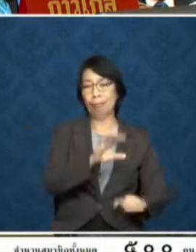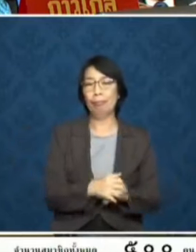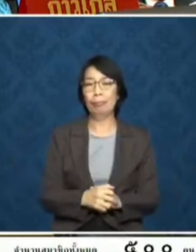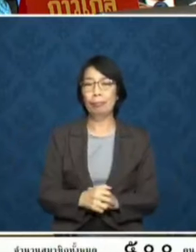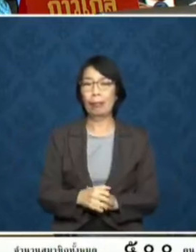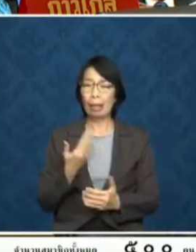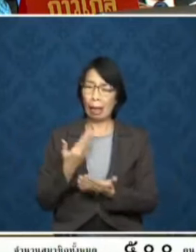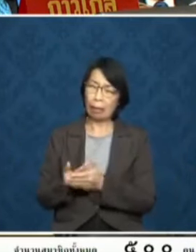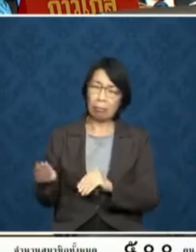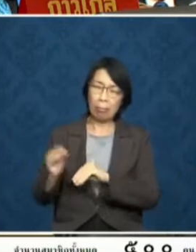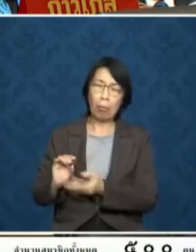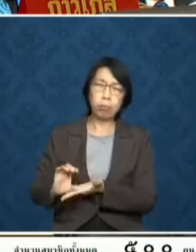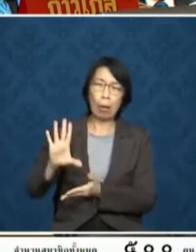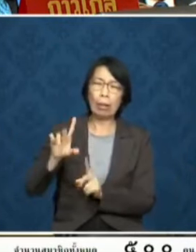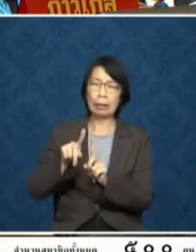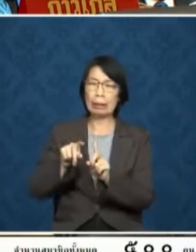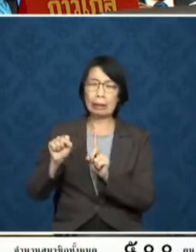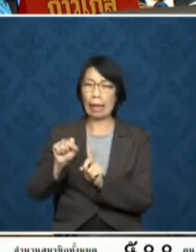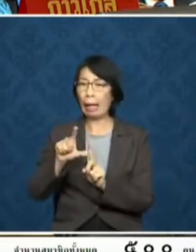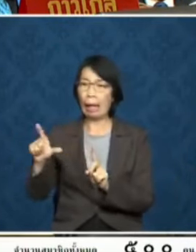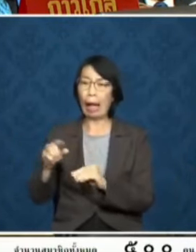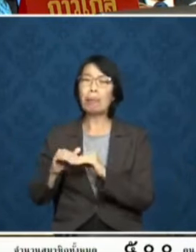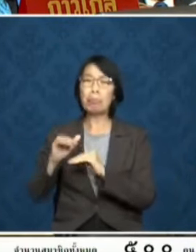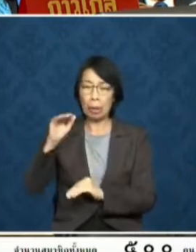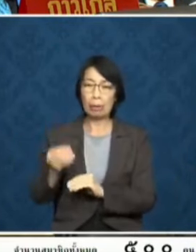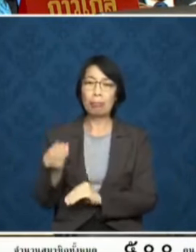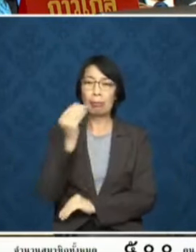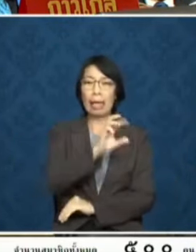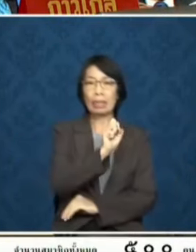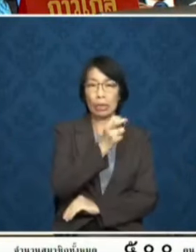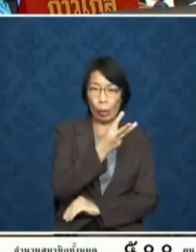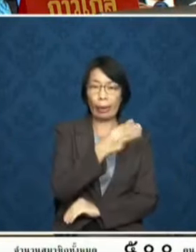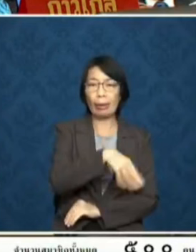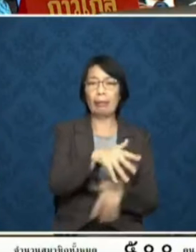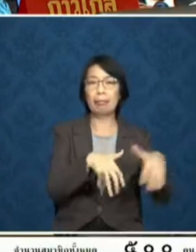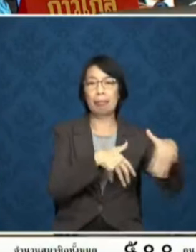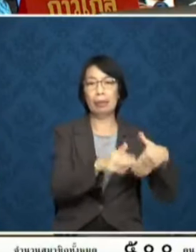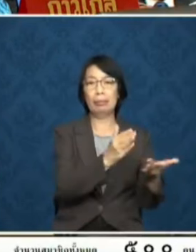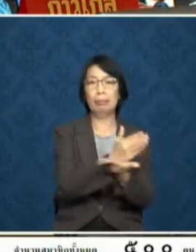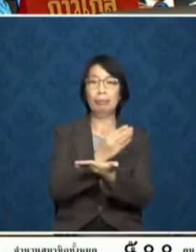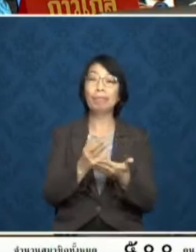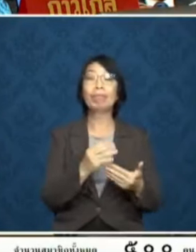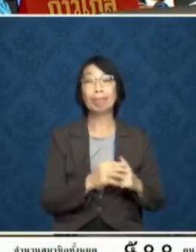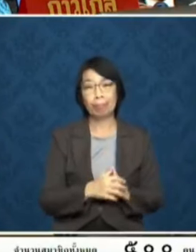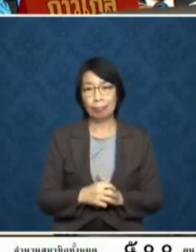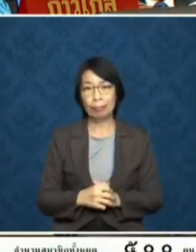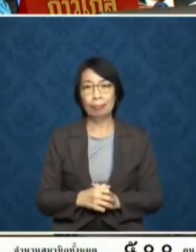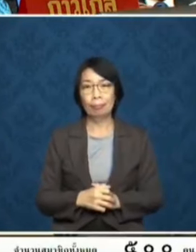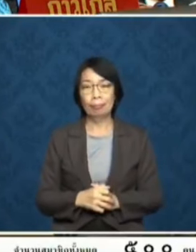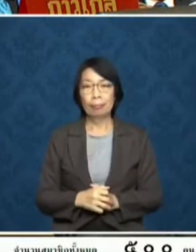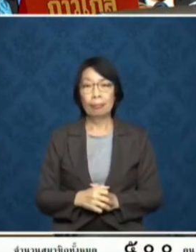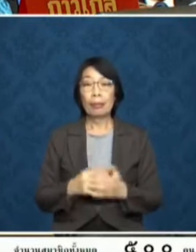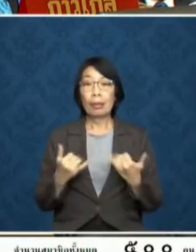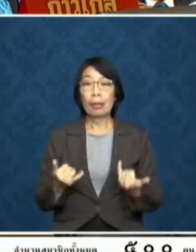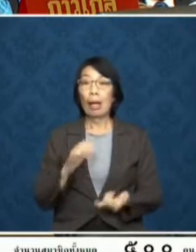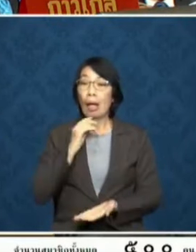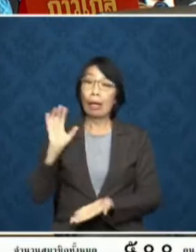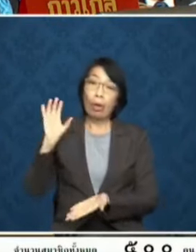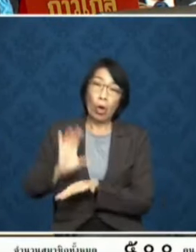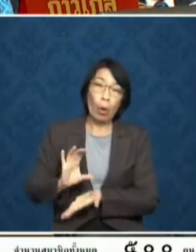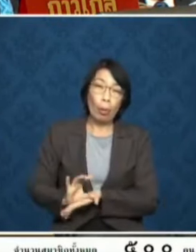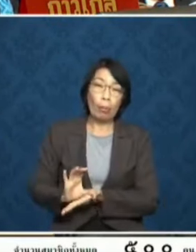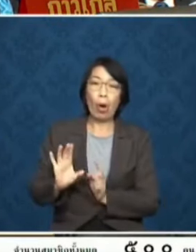มาณเพิ่มหลายแสนล้านบาทเพื่อมาเป็นสวัสดิการให้กับประชาชนค่ะท่านประธานคะถ้างบประมาณและทรัพ